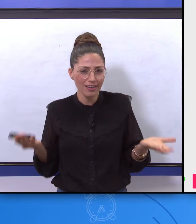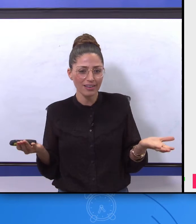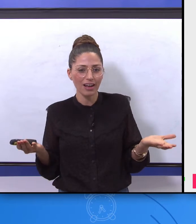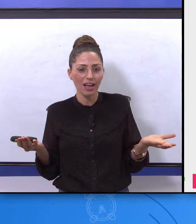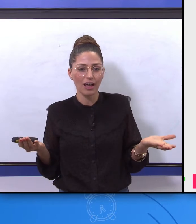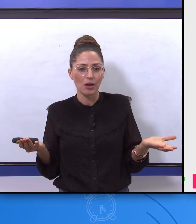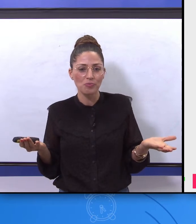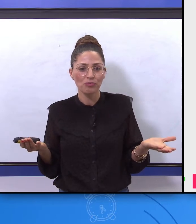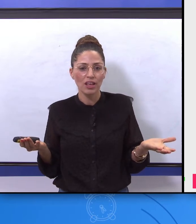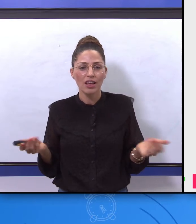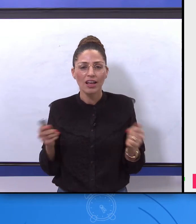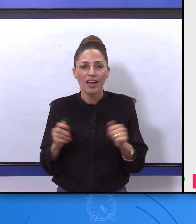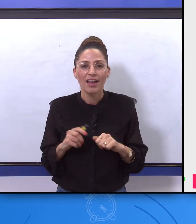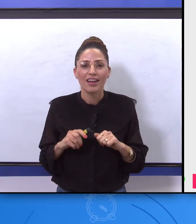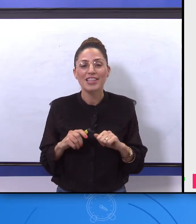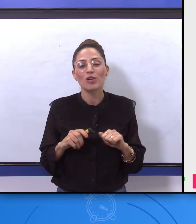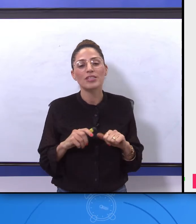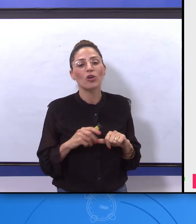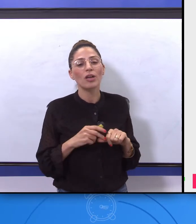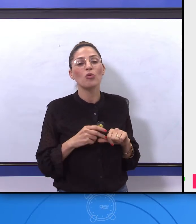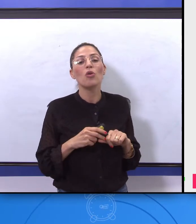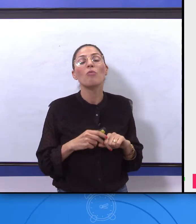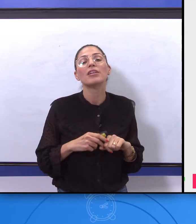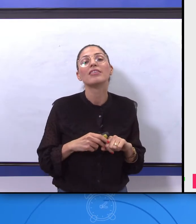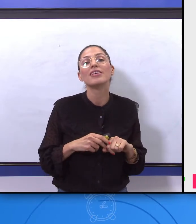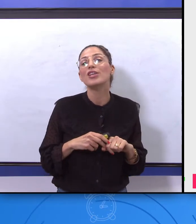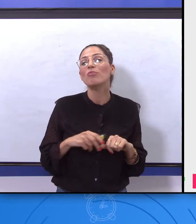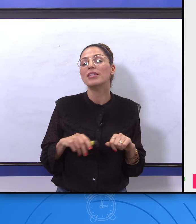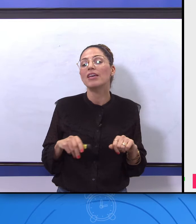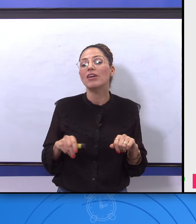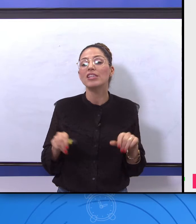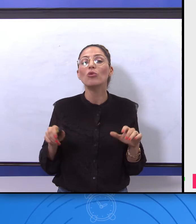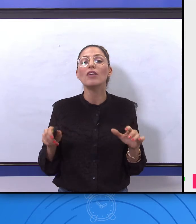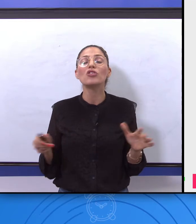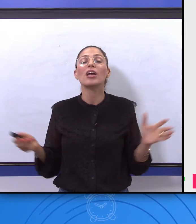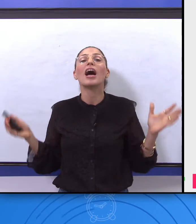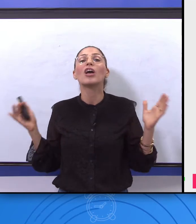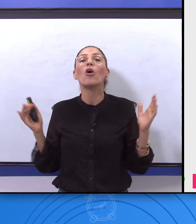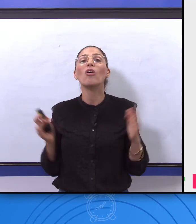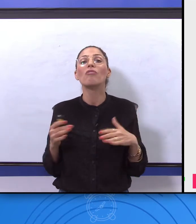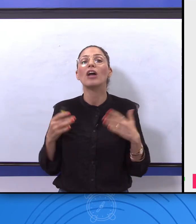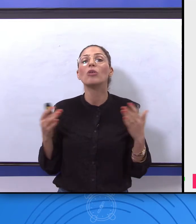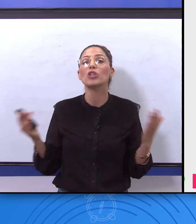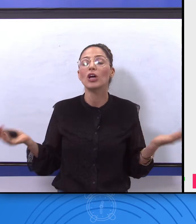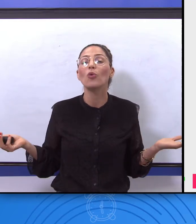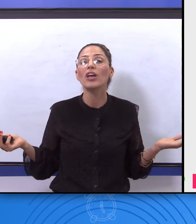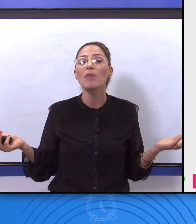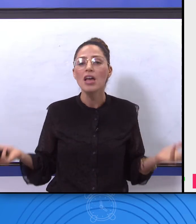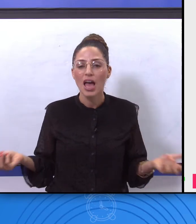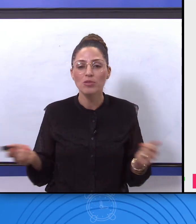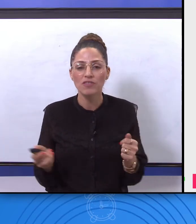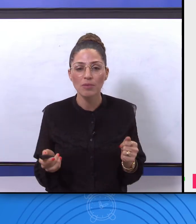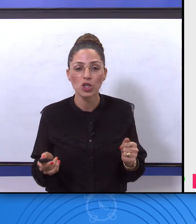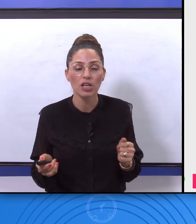מעניין! איך זה קרה? לצילום הזה קוראים הוא העומד. זה צילום בצבע. שימו לב שהירוק והאדום שאנחנו